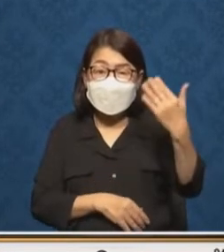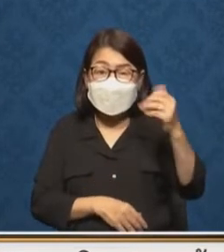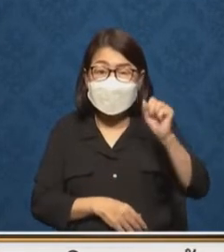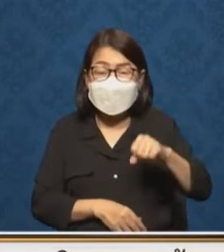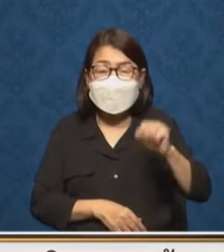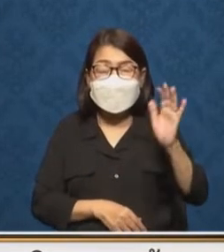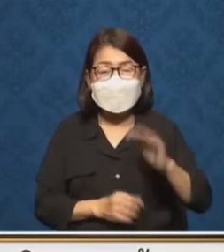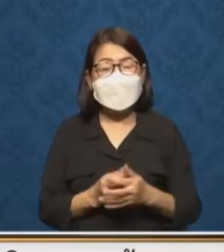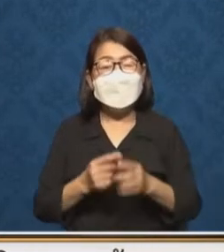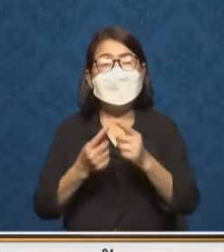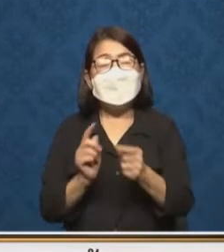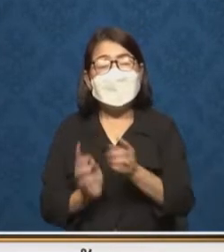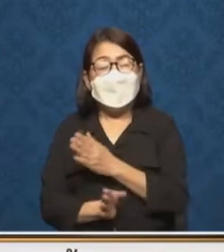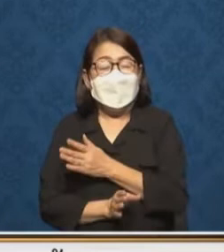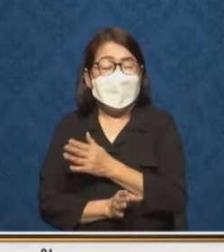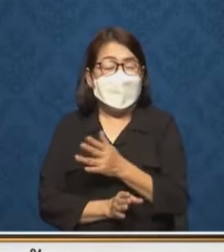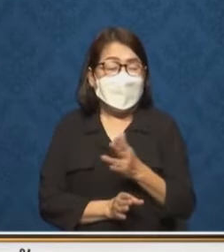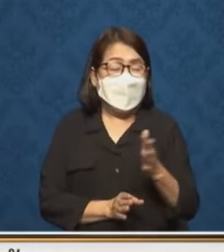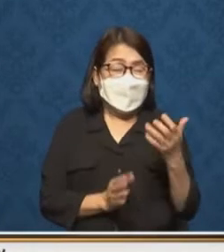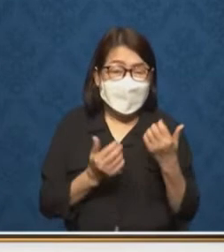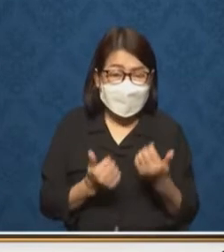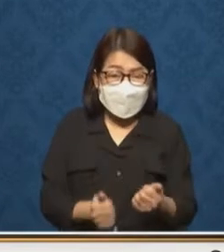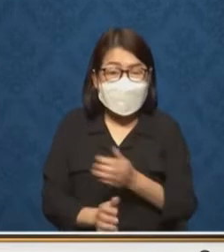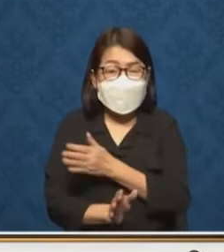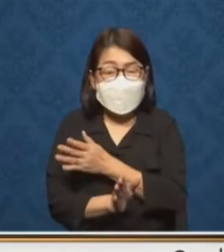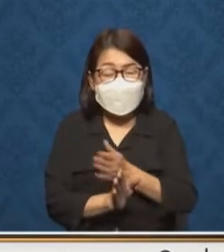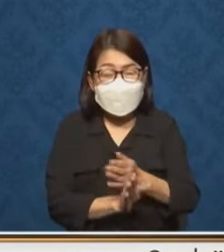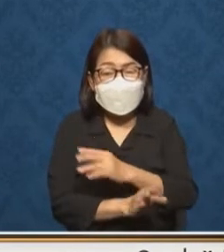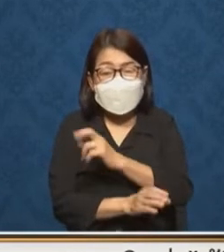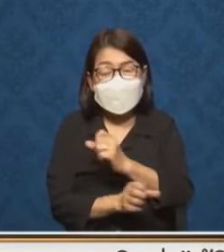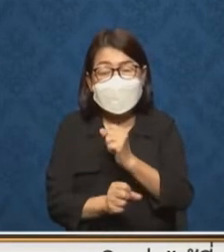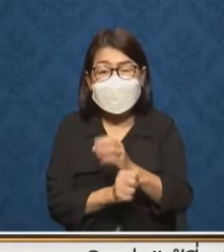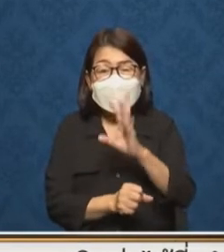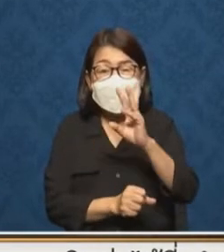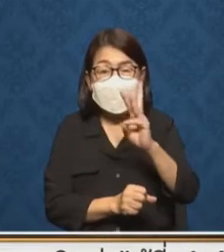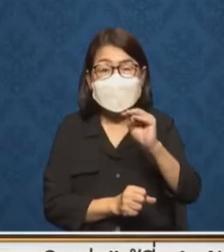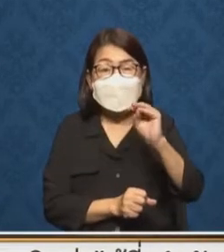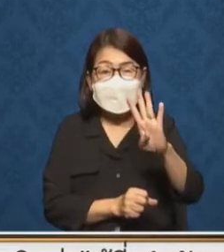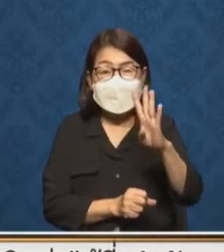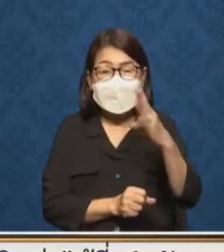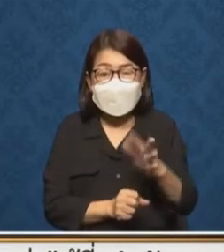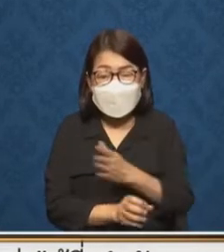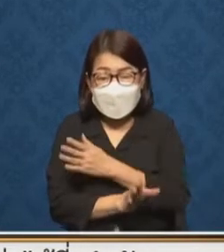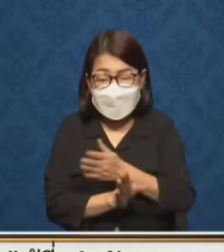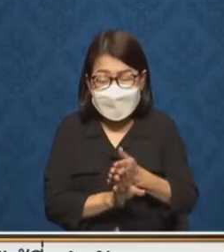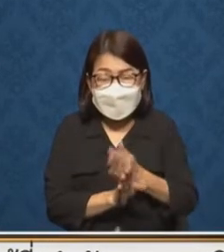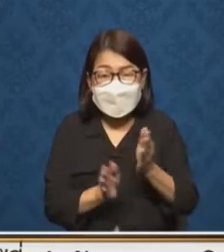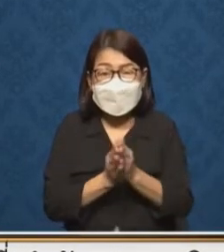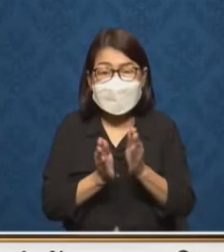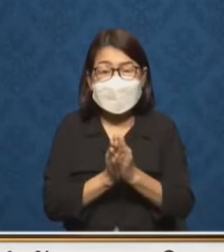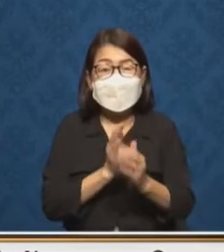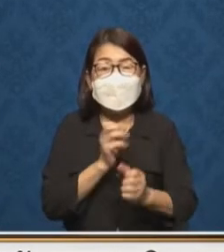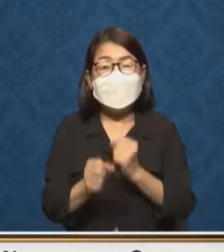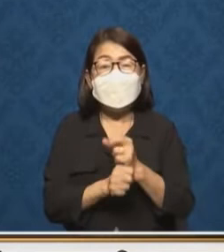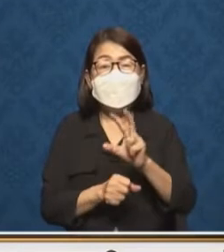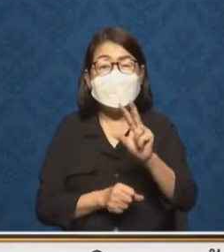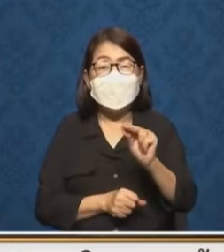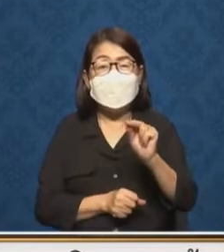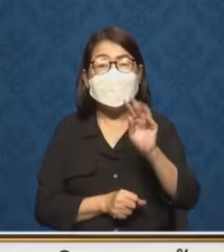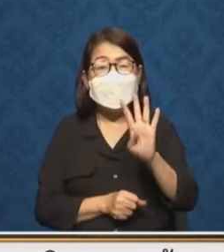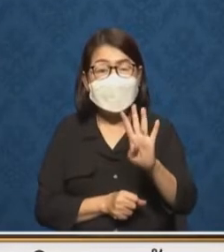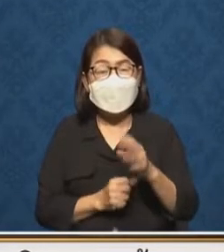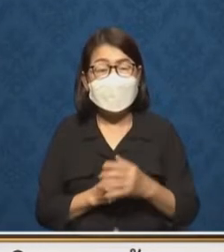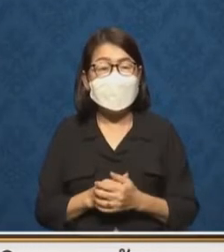งครับท่านเวลาผ่านมาจนถึงขณะนี้ครับปี2564 33ปีผ่านไปครับเรื่องนี้